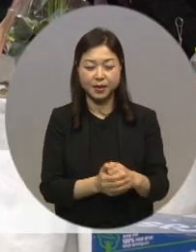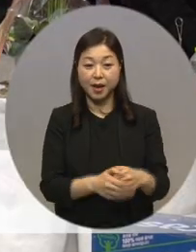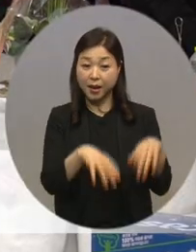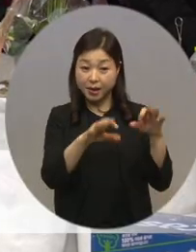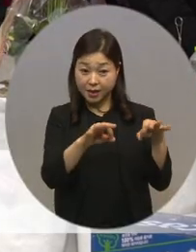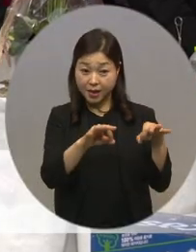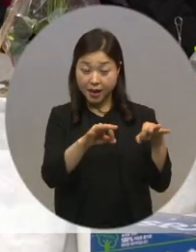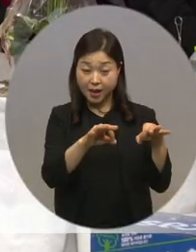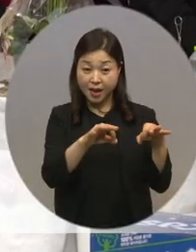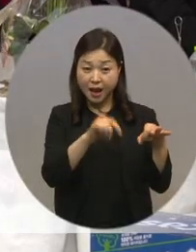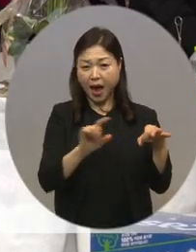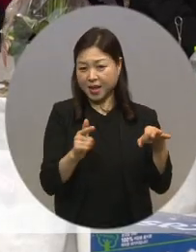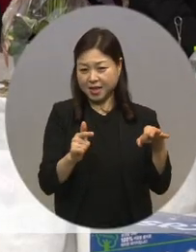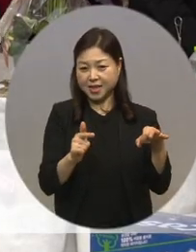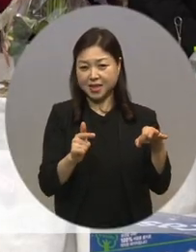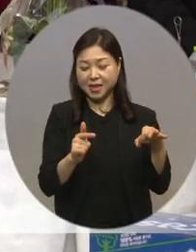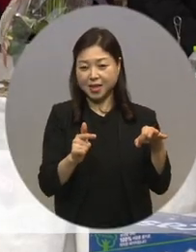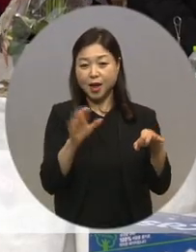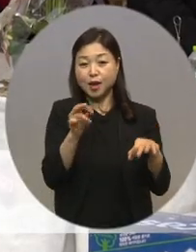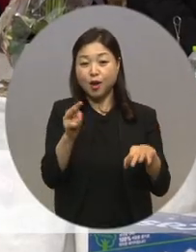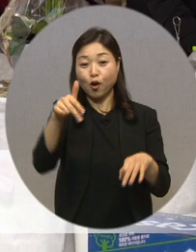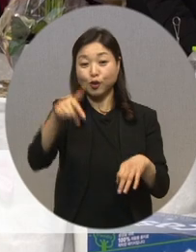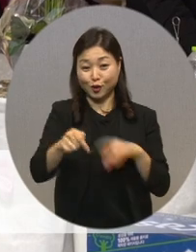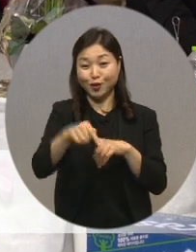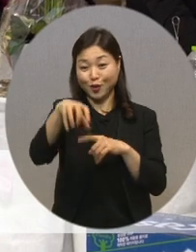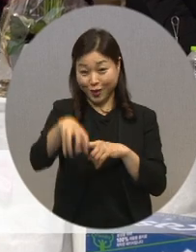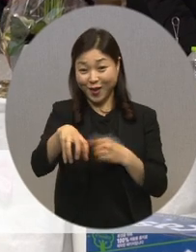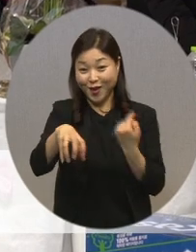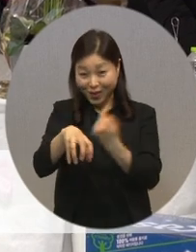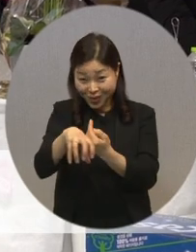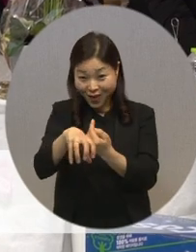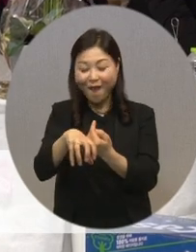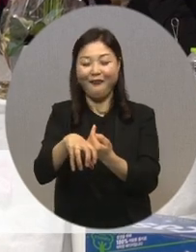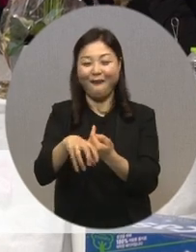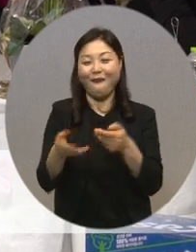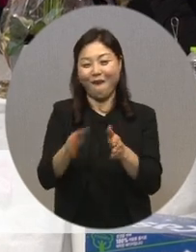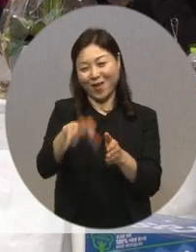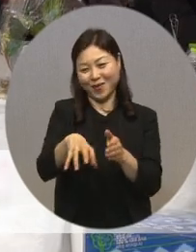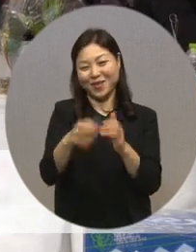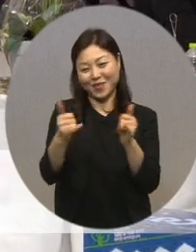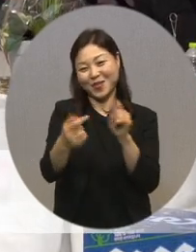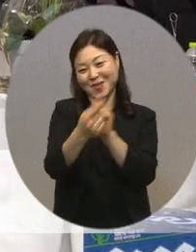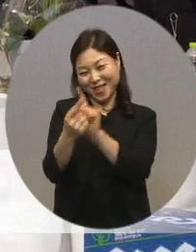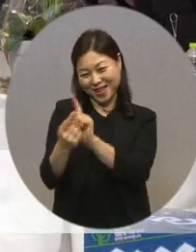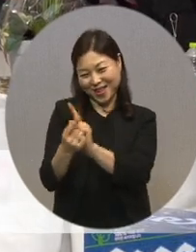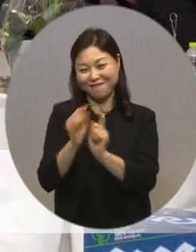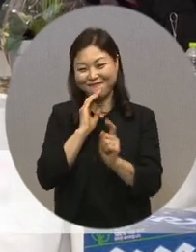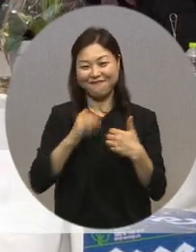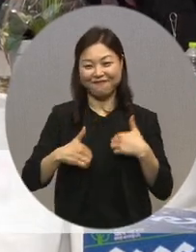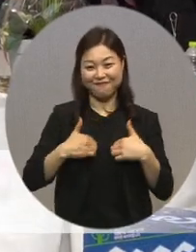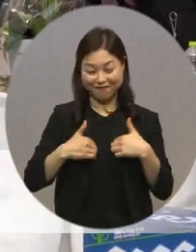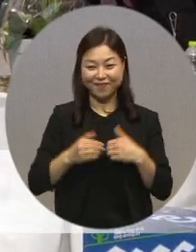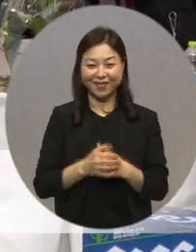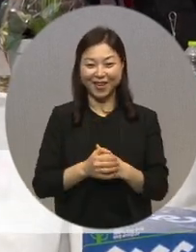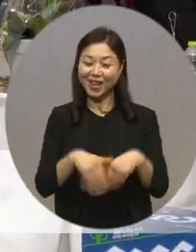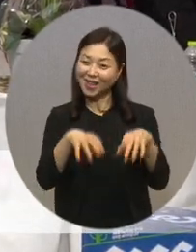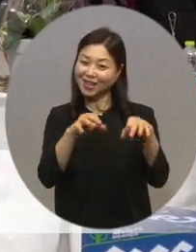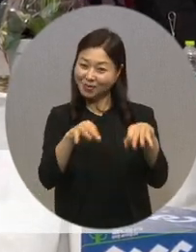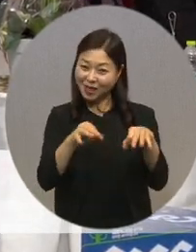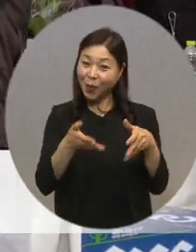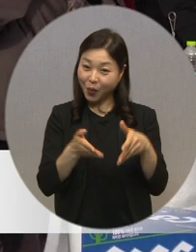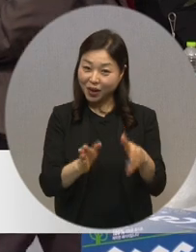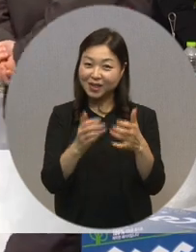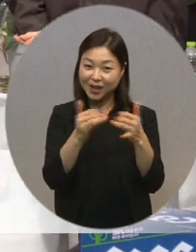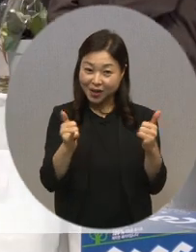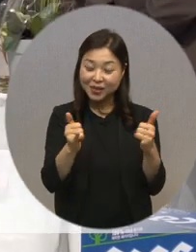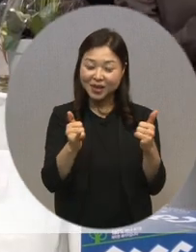이곳 여주에 와서 우리 향후 의원님들 만나뵙게 돼서 너무나 반갑습니다. 우리 김제 향후